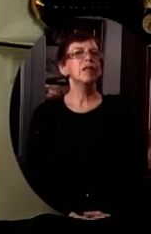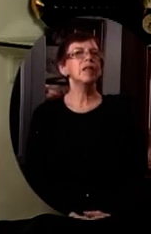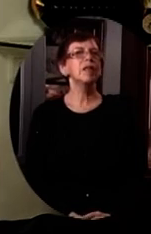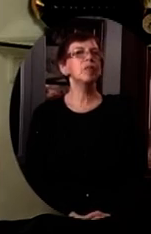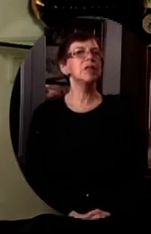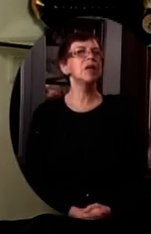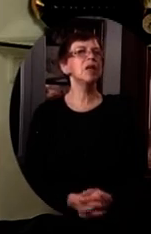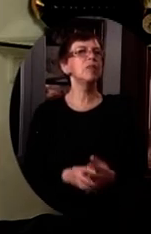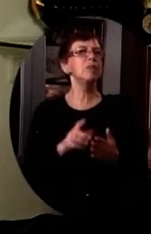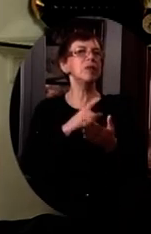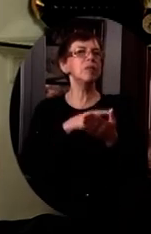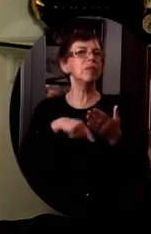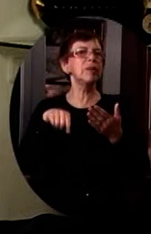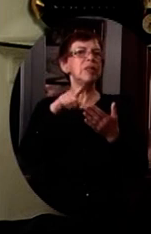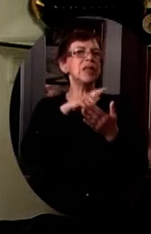ועשיתי